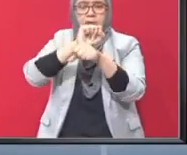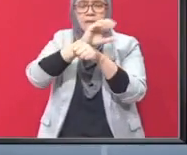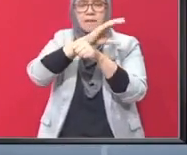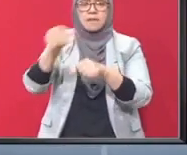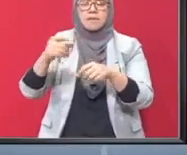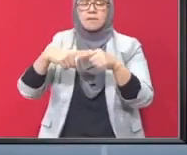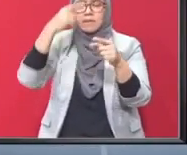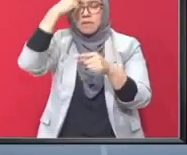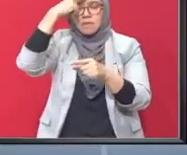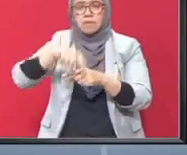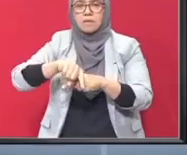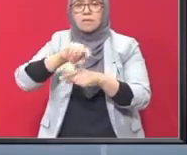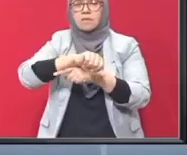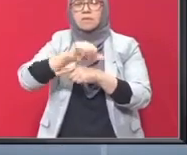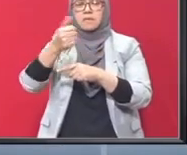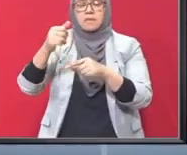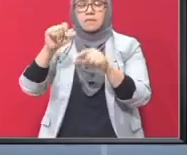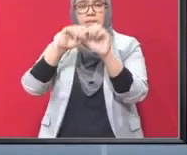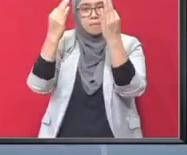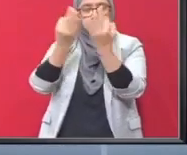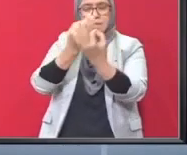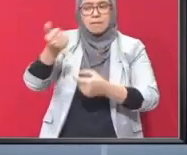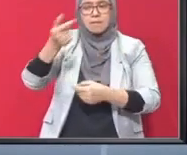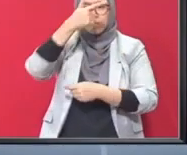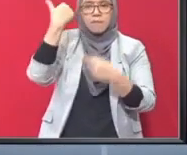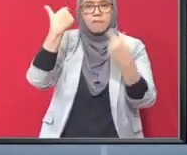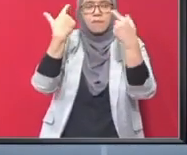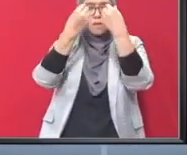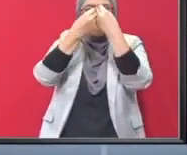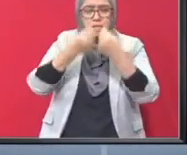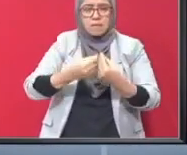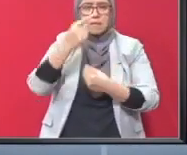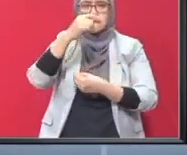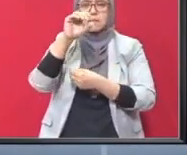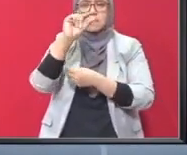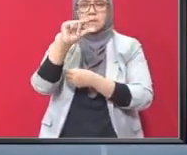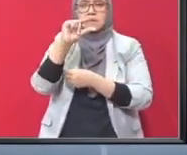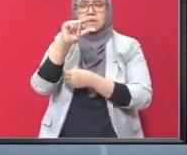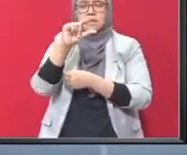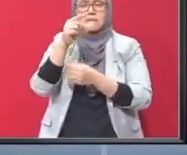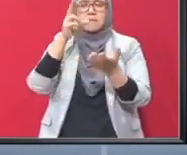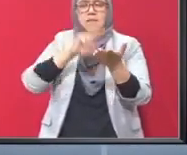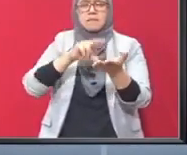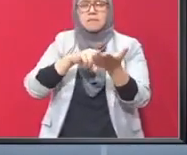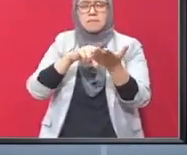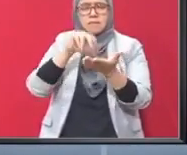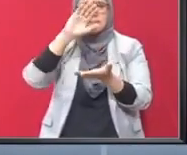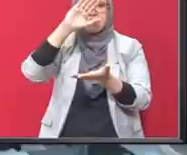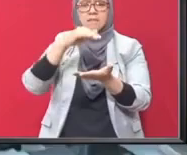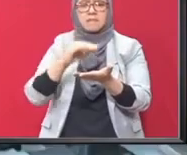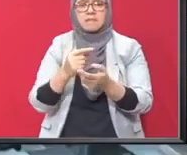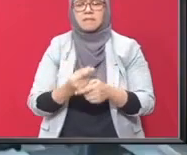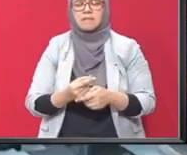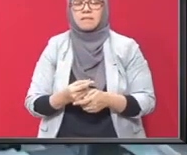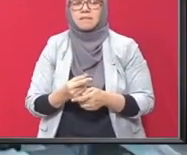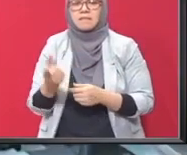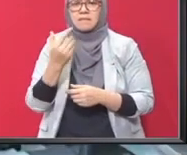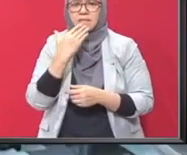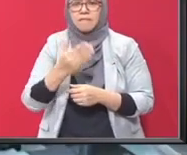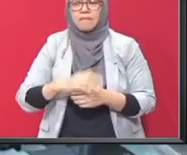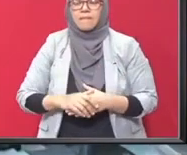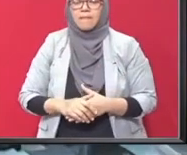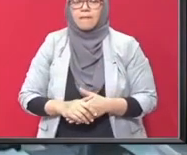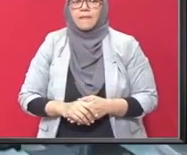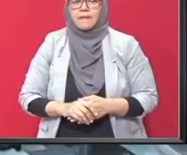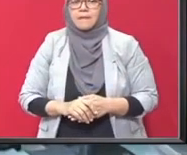lainnya karena pekerja G terlalu kecil jumlahnya yang mendaftar saya sekolahan mohon jawaban Makasih sobat